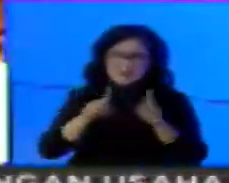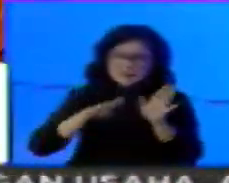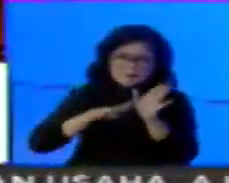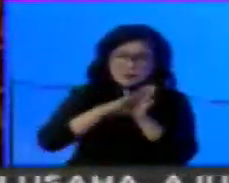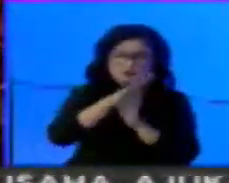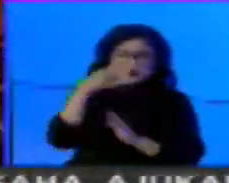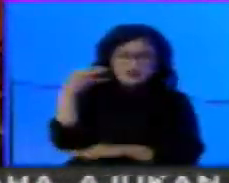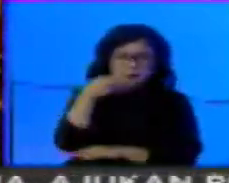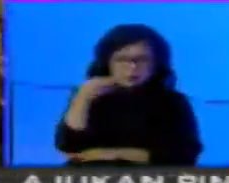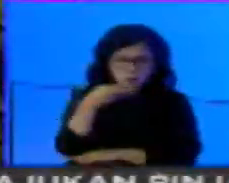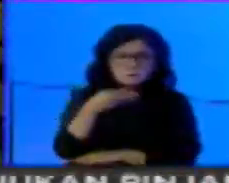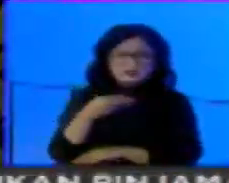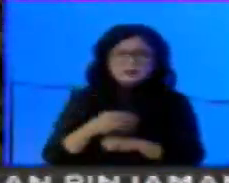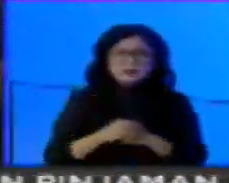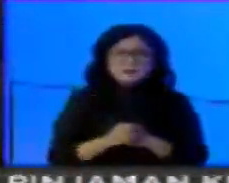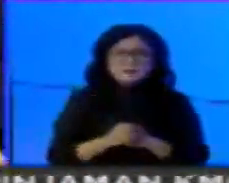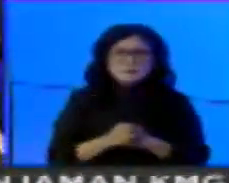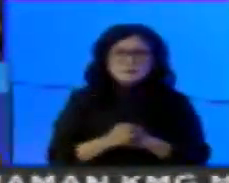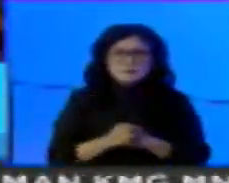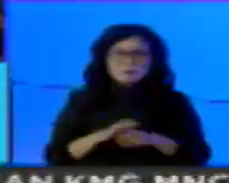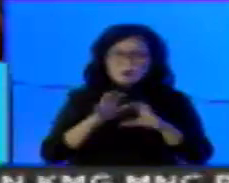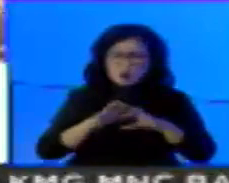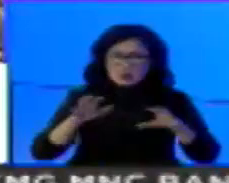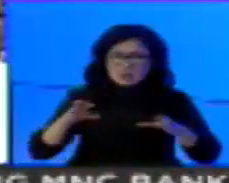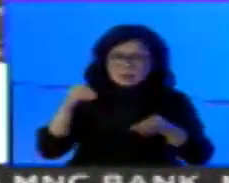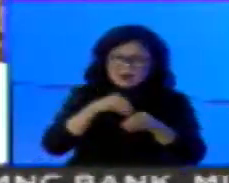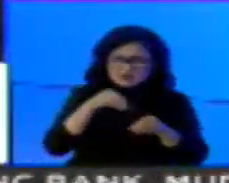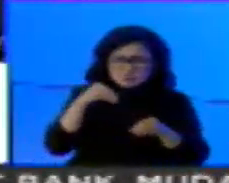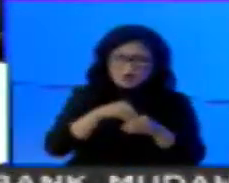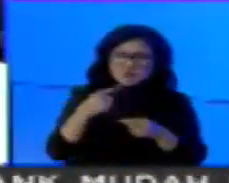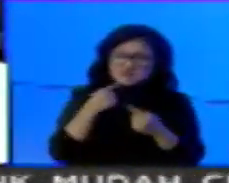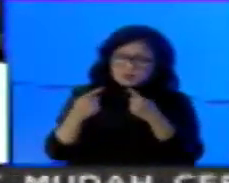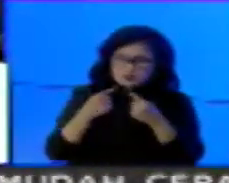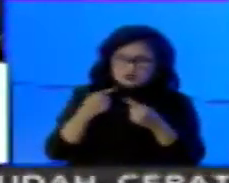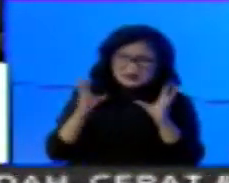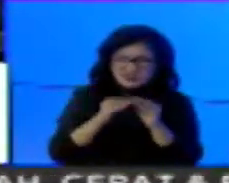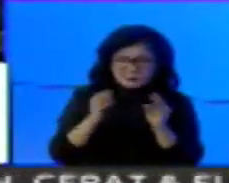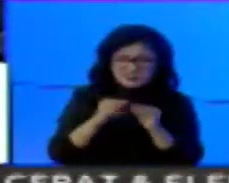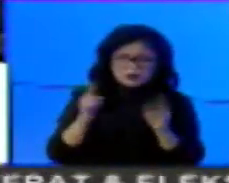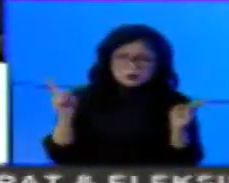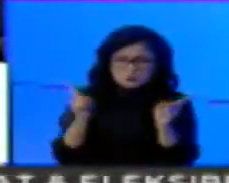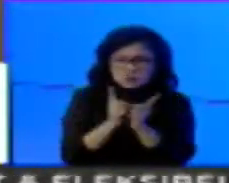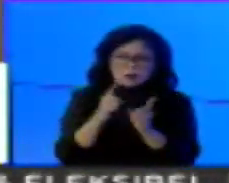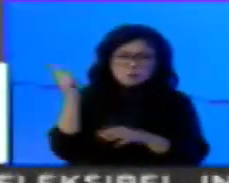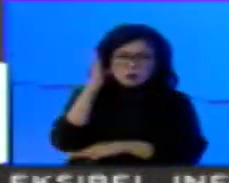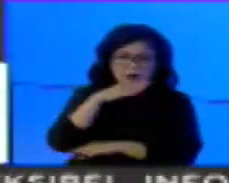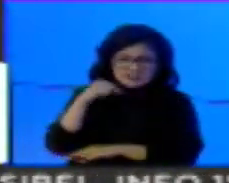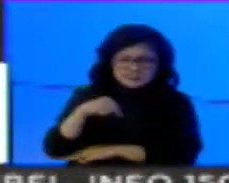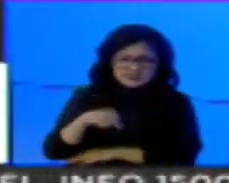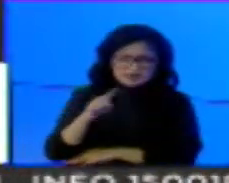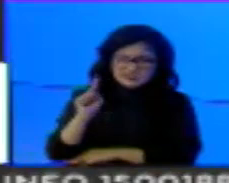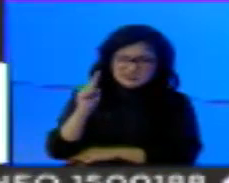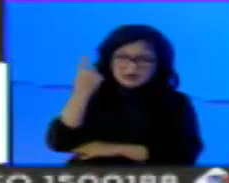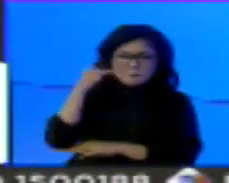depan. Ya, jadi memang banyak masukan yang dibahas di pertemuan pada hari ini. Pertama